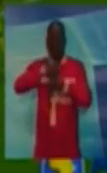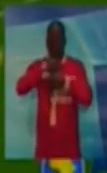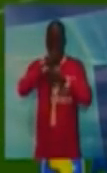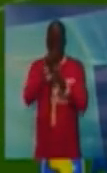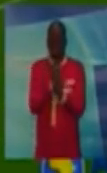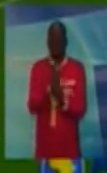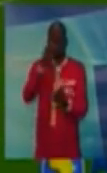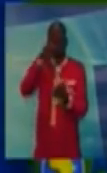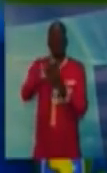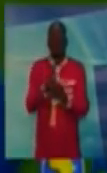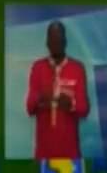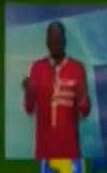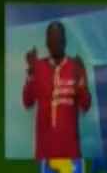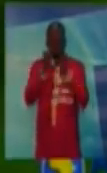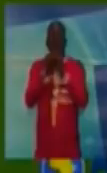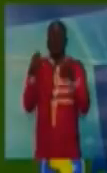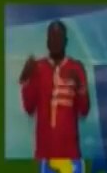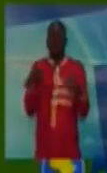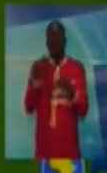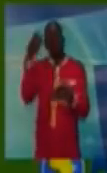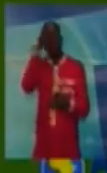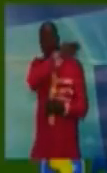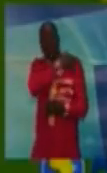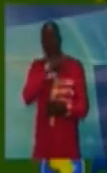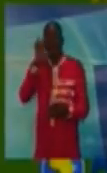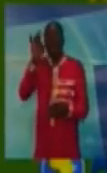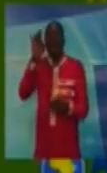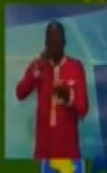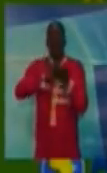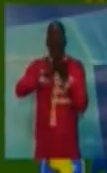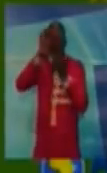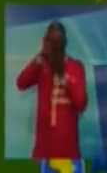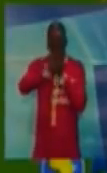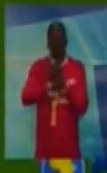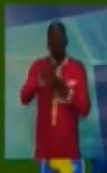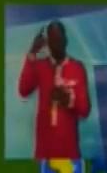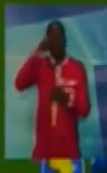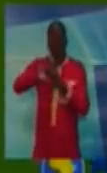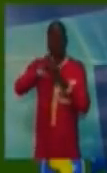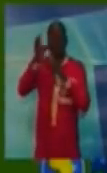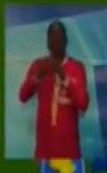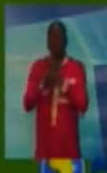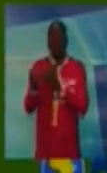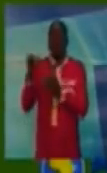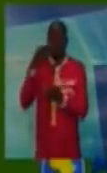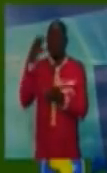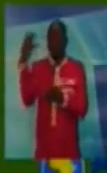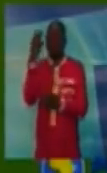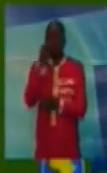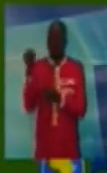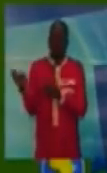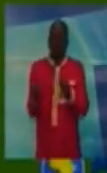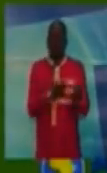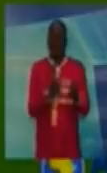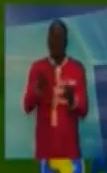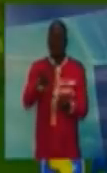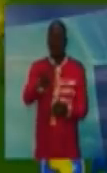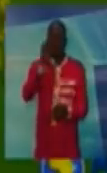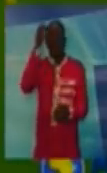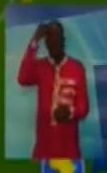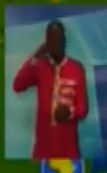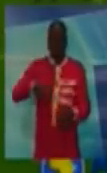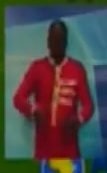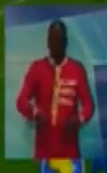frayeur dans le camp zimbabwéen. Puis à la 8e minute, El Saïd, à la conclusion de ce beau mouvement, trouve Simbanda sur